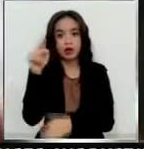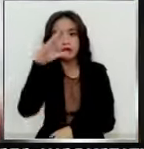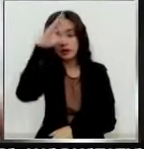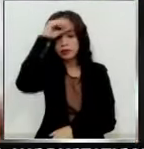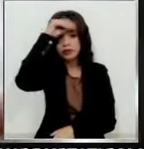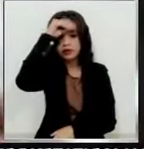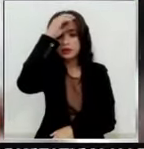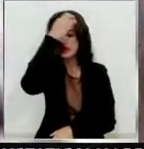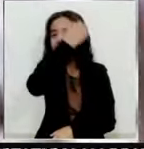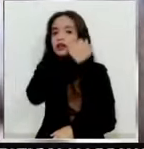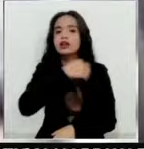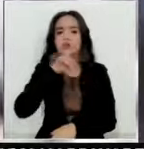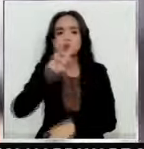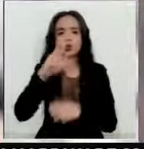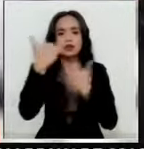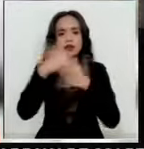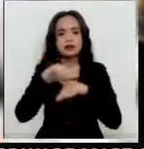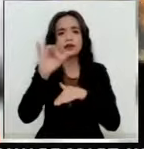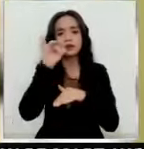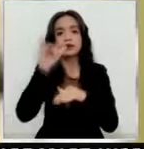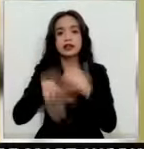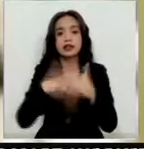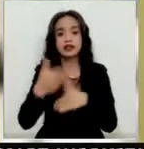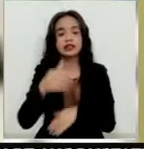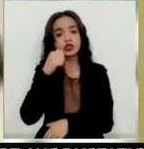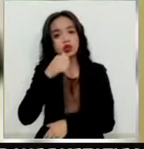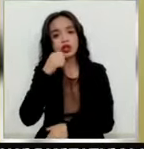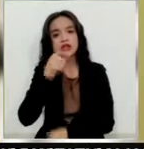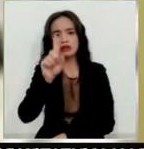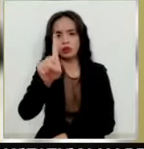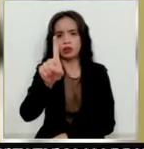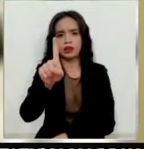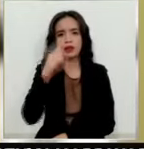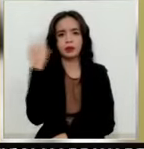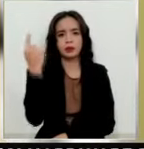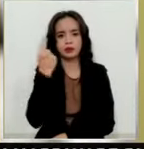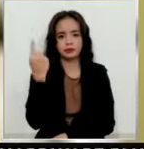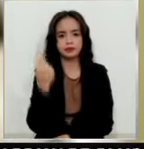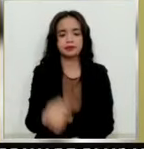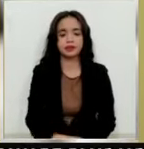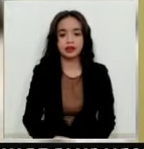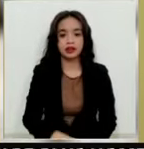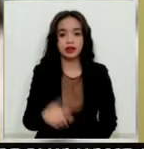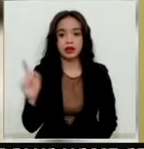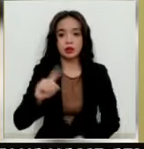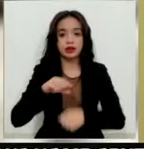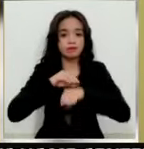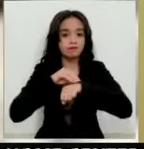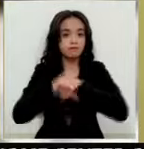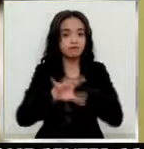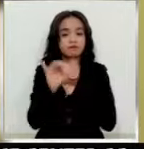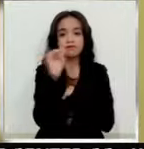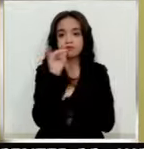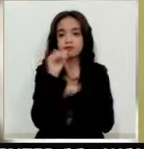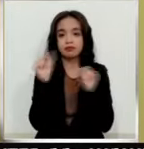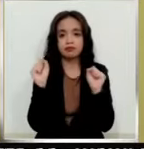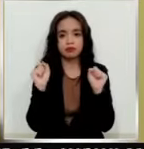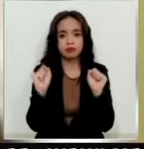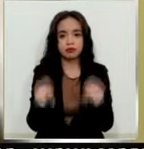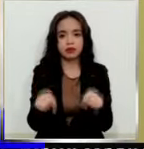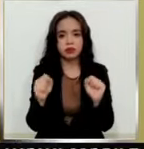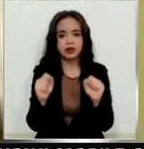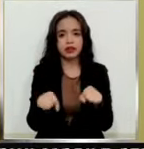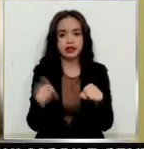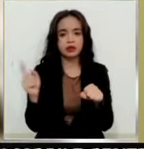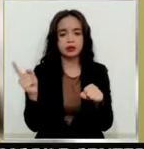beer lang. Sa kababaihan naman, 1 bote lang. Ang epekto po ng sobrang alak ay pwede pong mangisay o manginig yung puso. Kaya